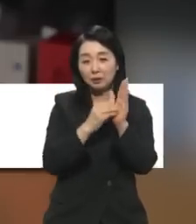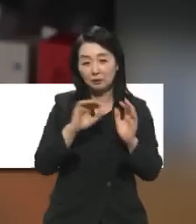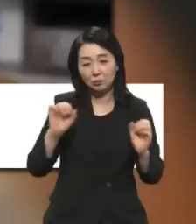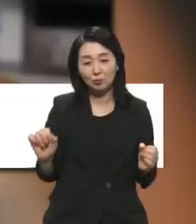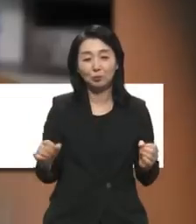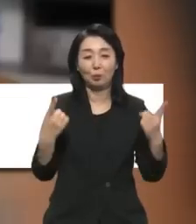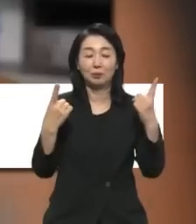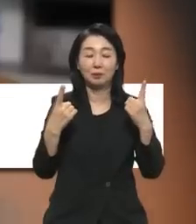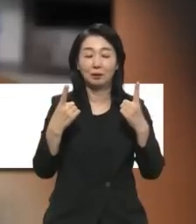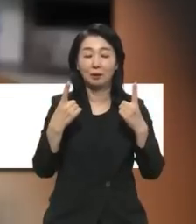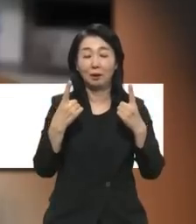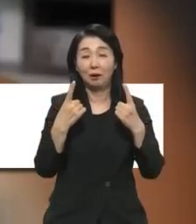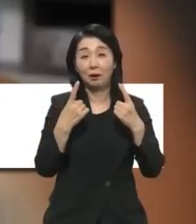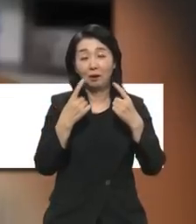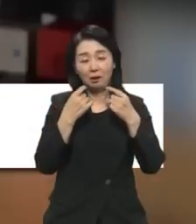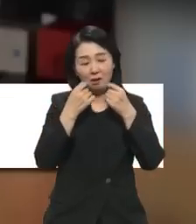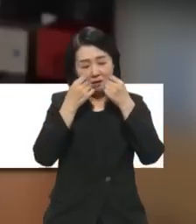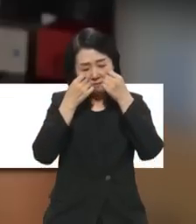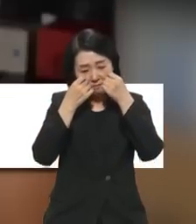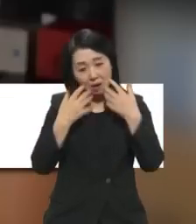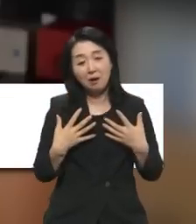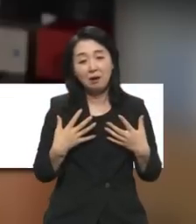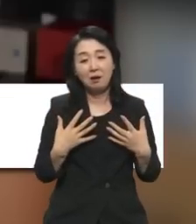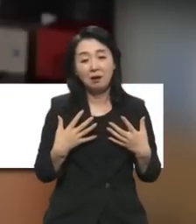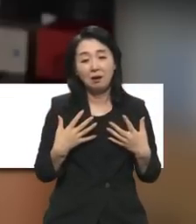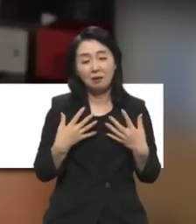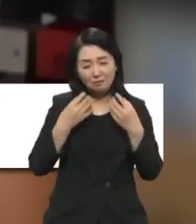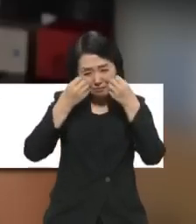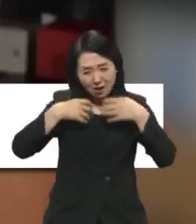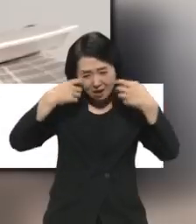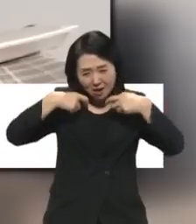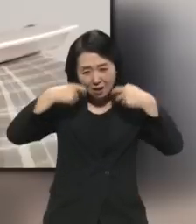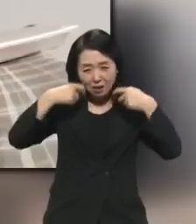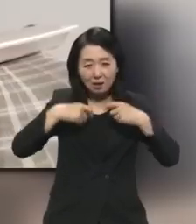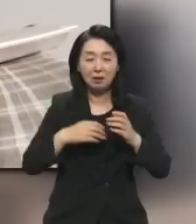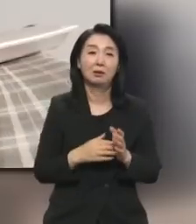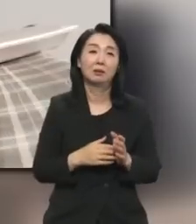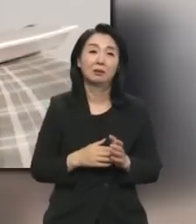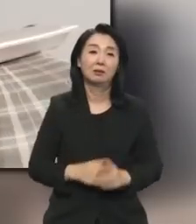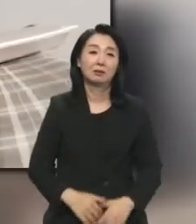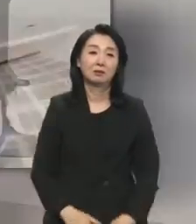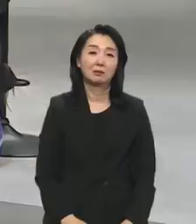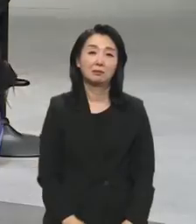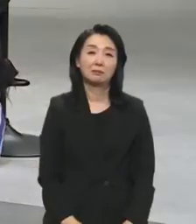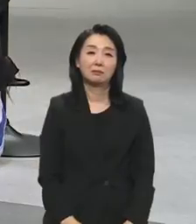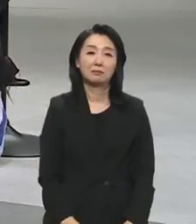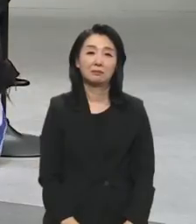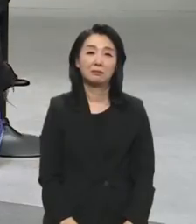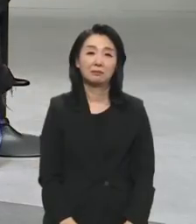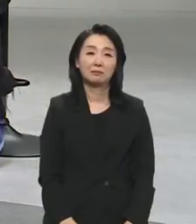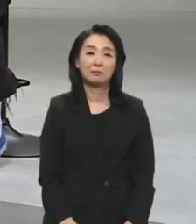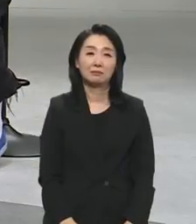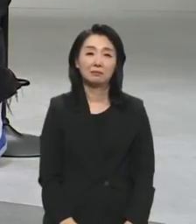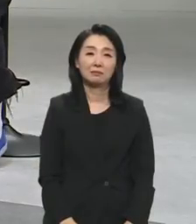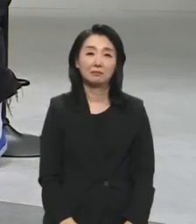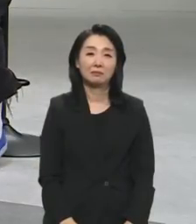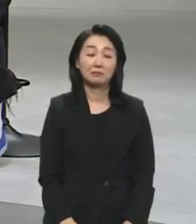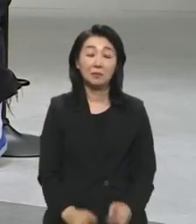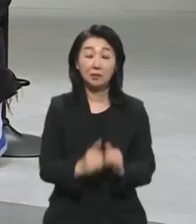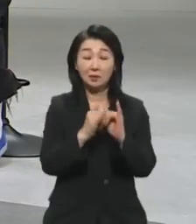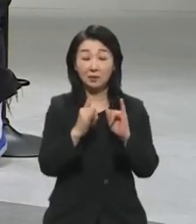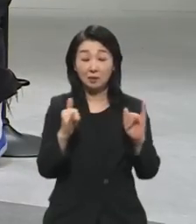눈물이 탁 터지더라고요 이제 눈물이 막 폭포처럼 떨어지더라고요 자 누리꾼들 반응이